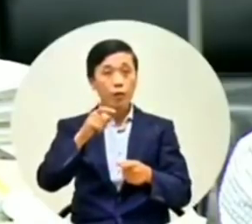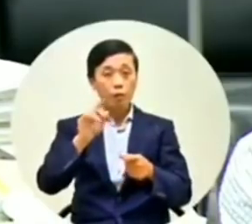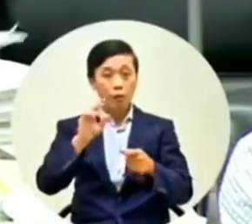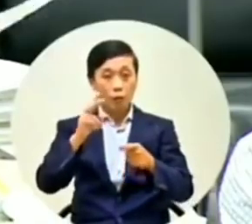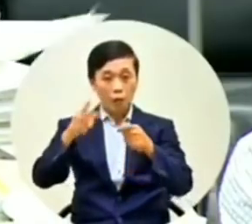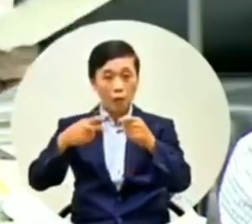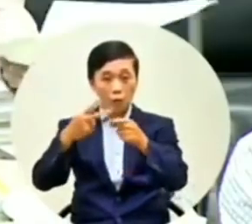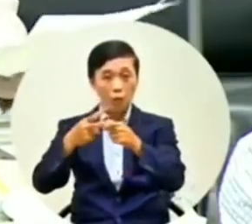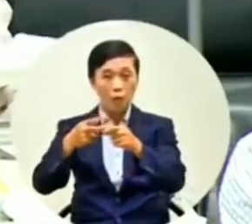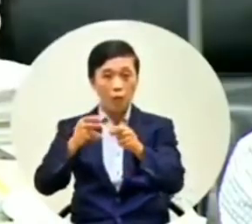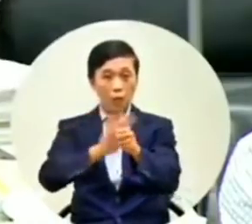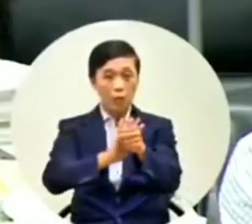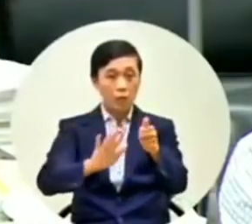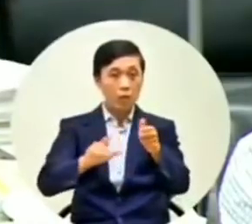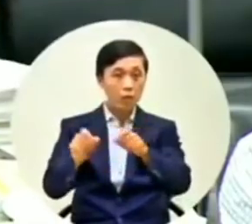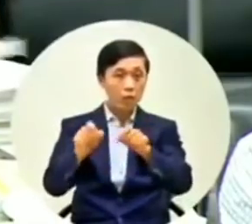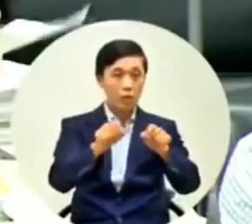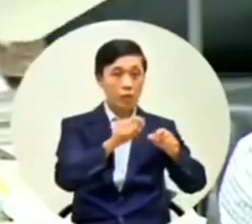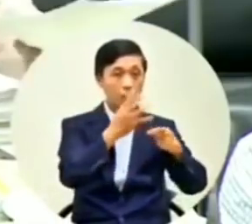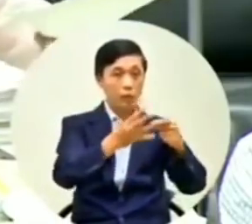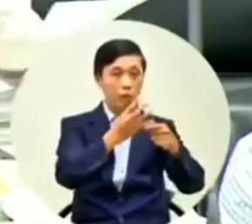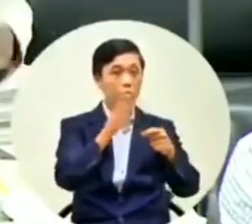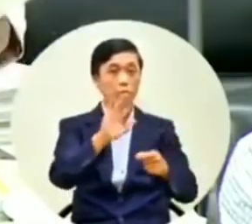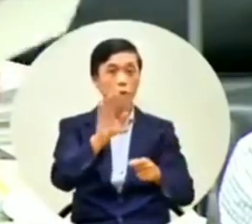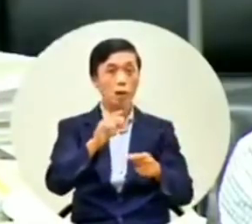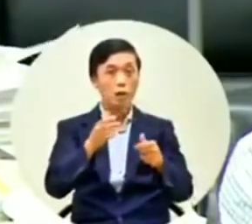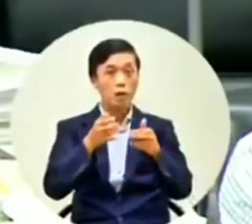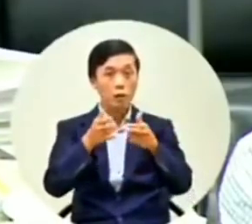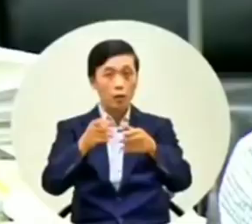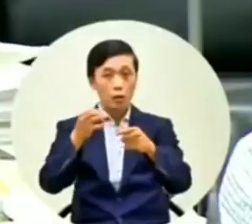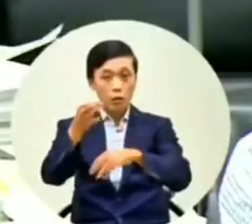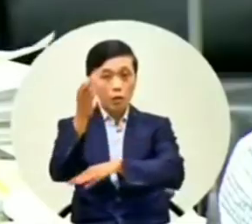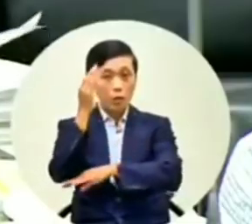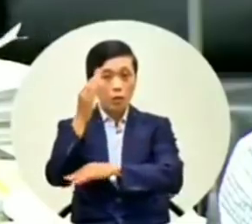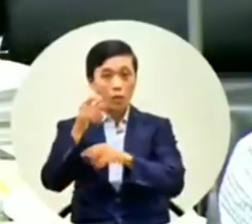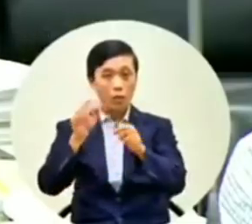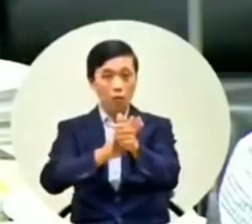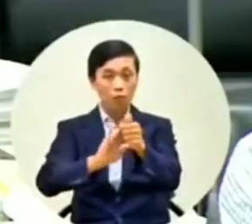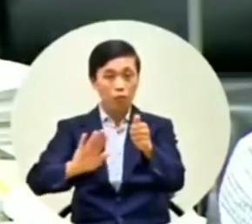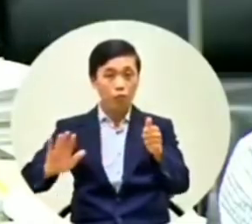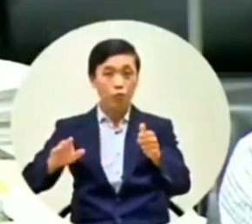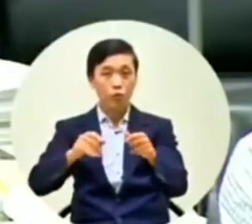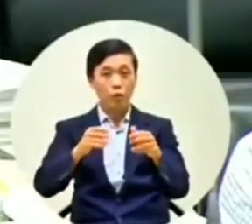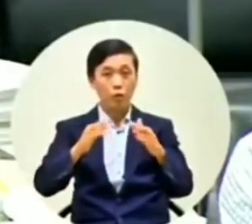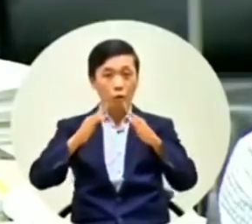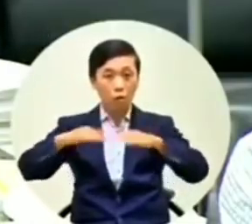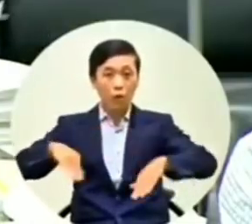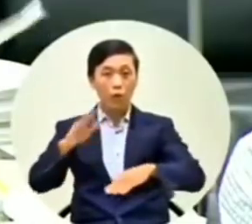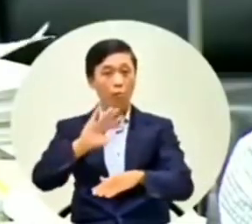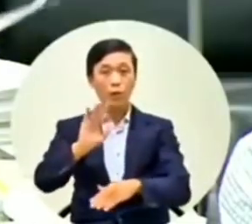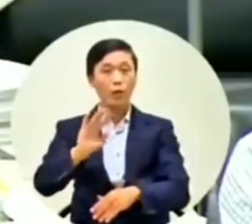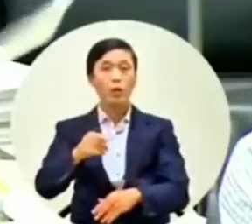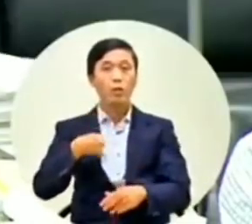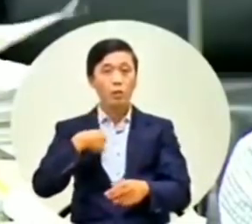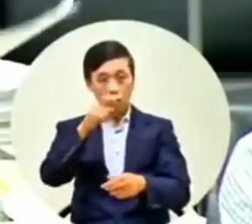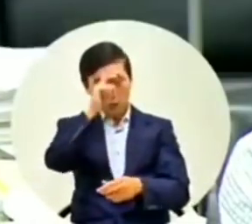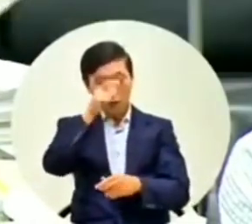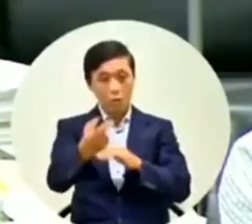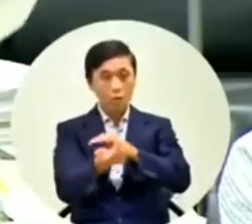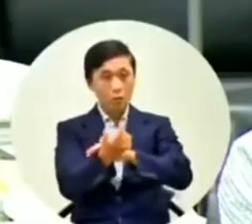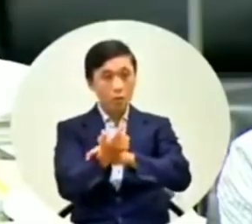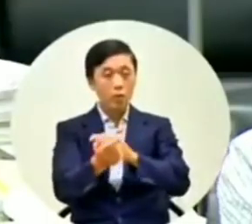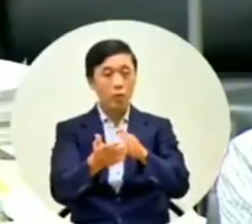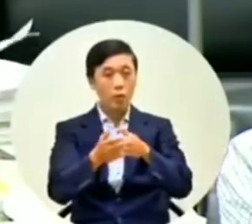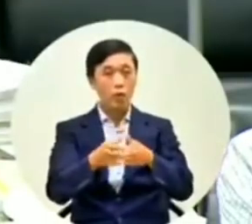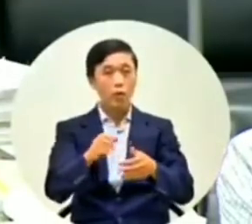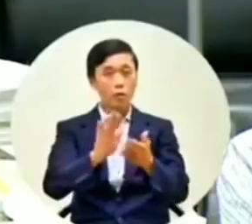拖四年，把我们的经济、把我们的这方面的财政都拖垮了哈、金价爱紧紧紧哈。所以我想呢，未来如